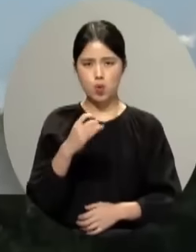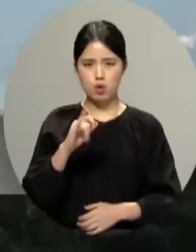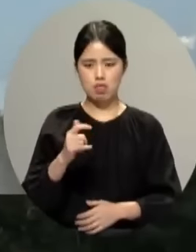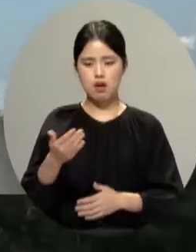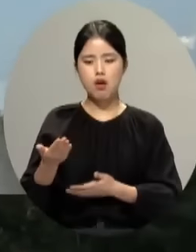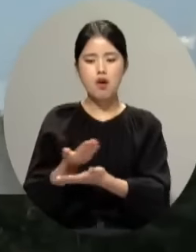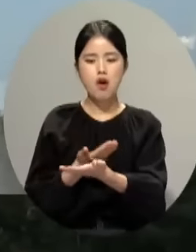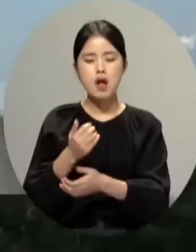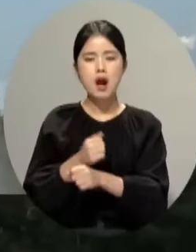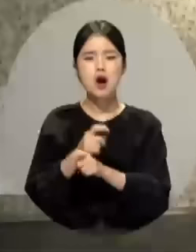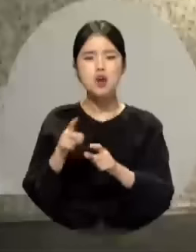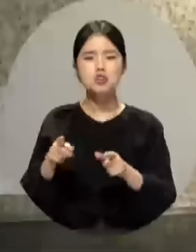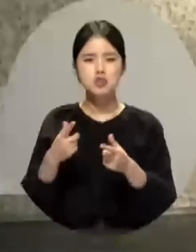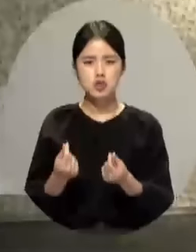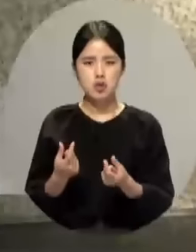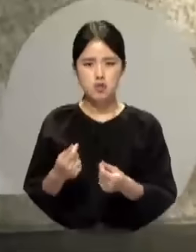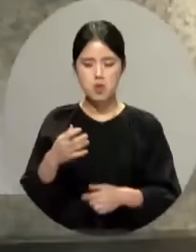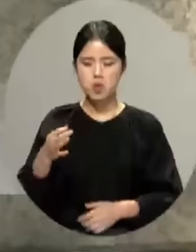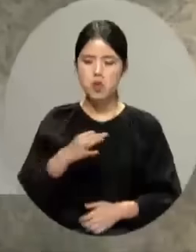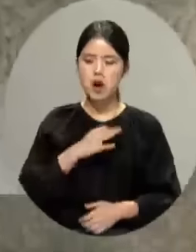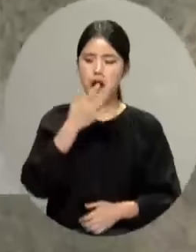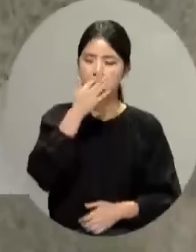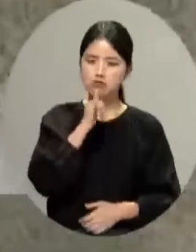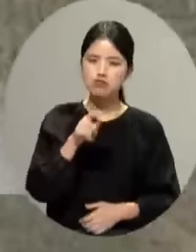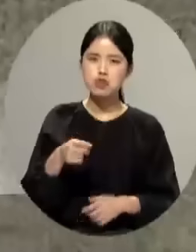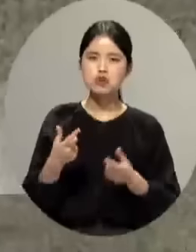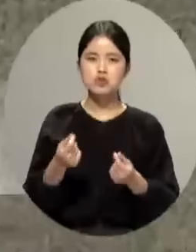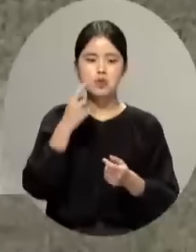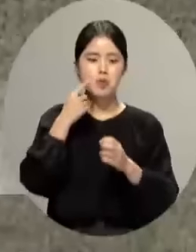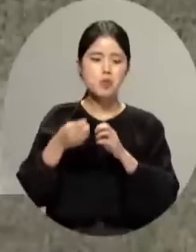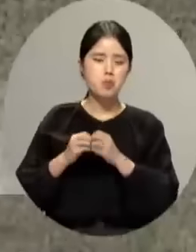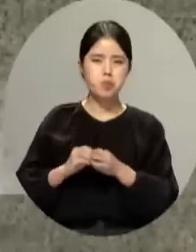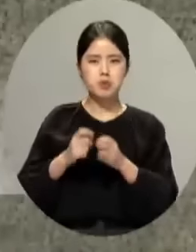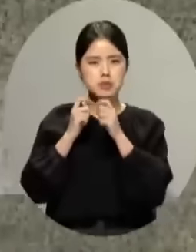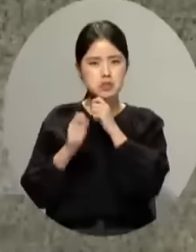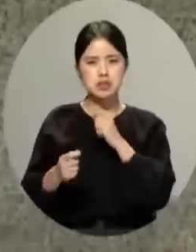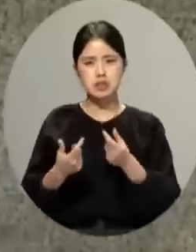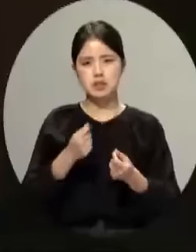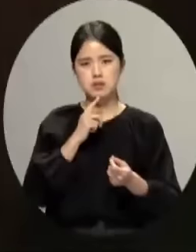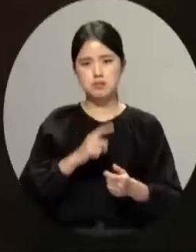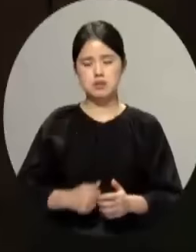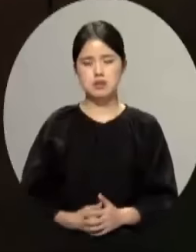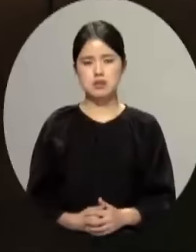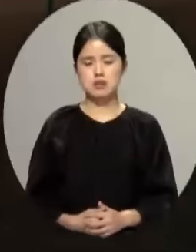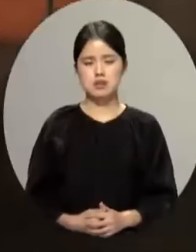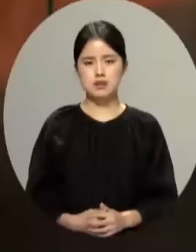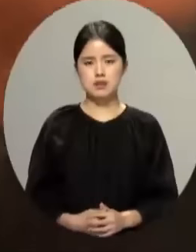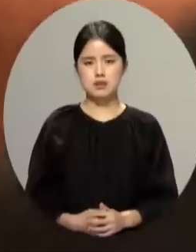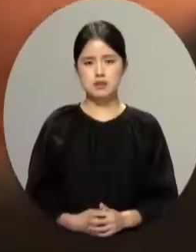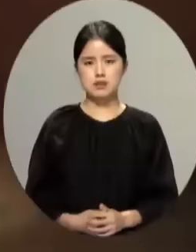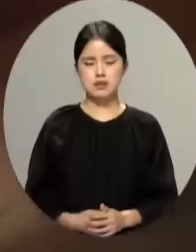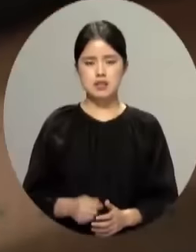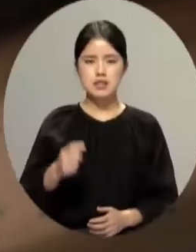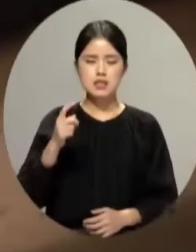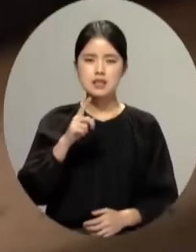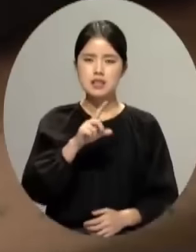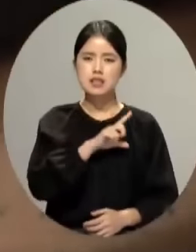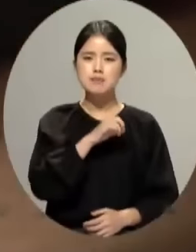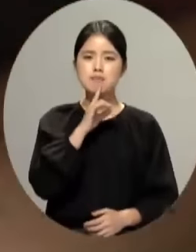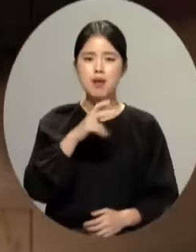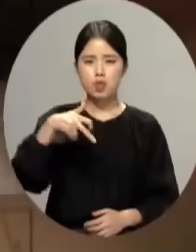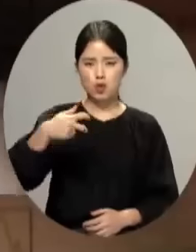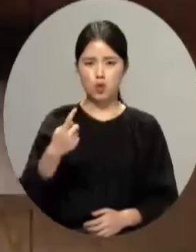하고 수익이 발생하는 것처럼 조작하는 사기 행각을 벌인 것으로 보고 있습니다. 이름만 코인을 내세웠을